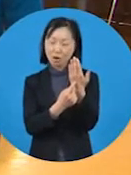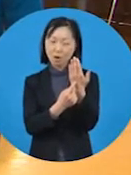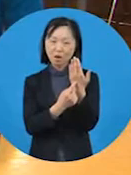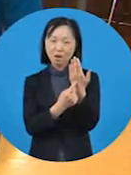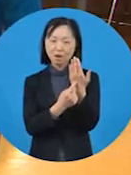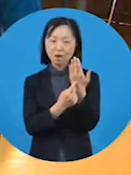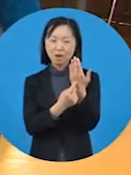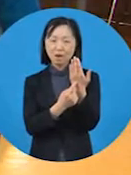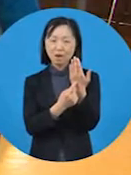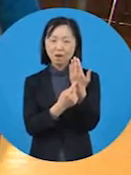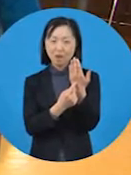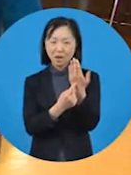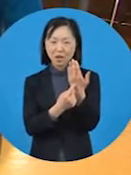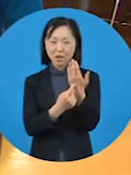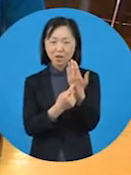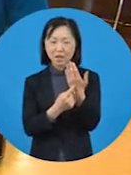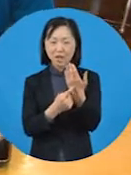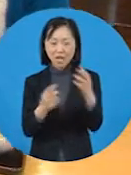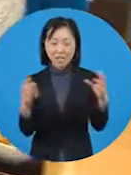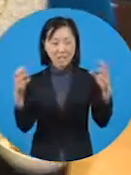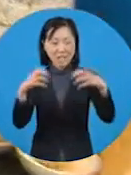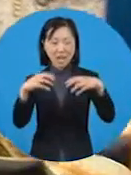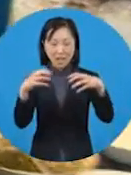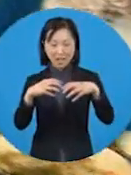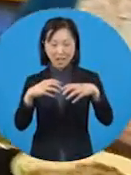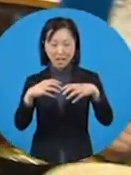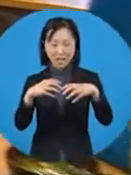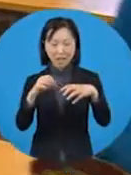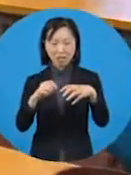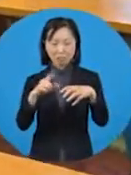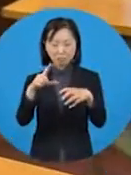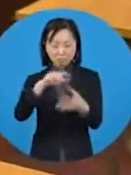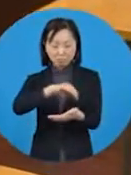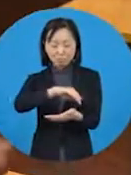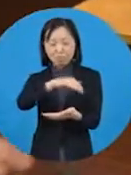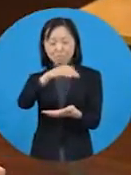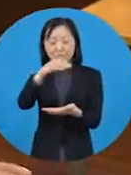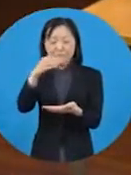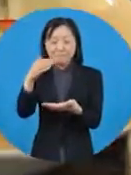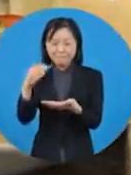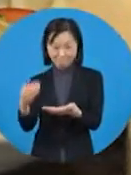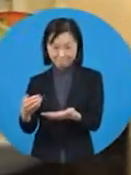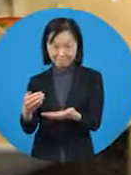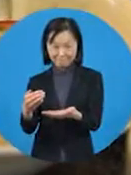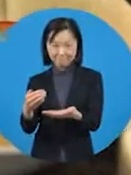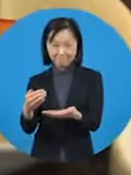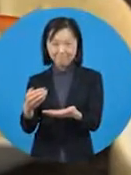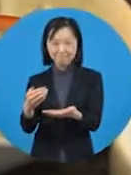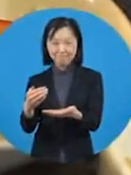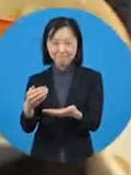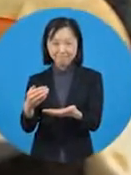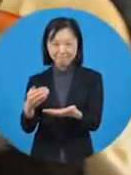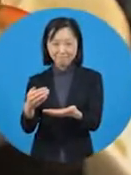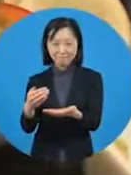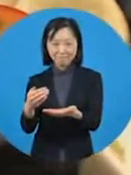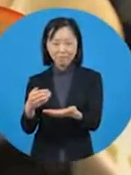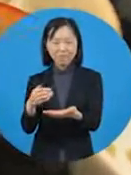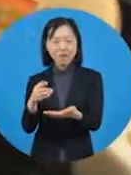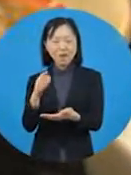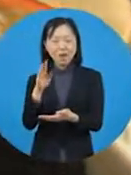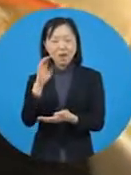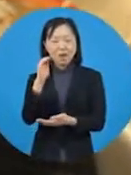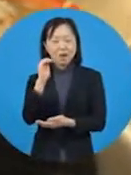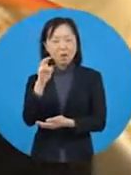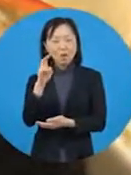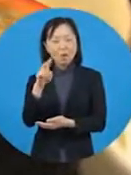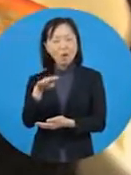したところとかありますか？ま あ、普段よりも野菜サラダ、下の敷いてるサラダとかをちょっと量を増やしたりとか、